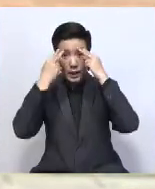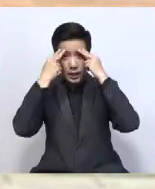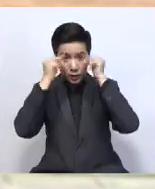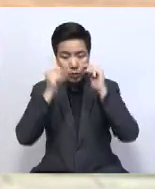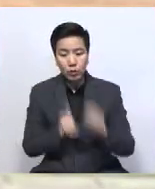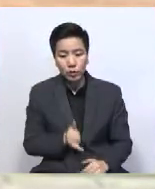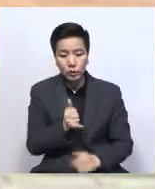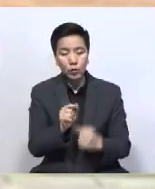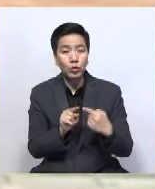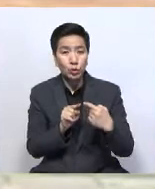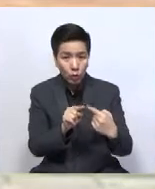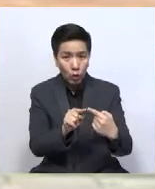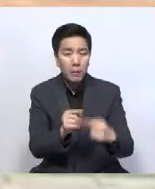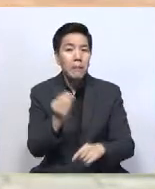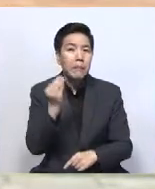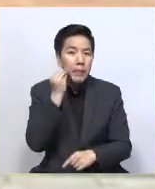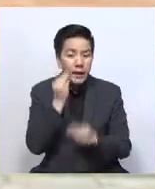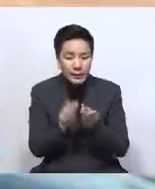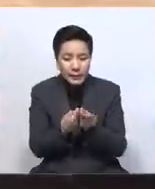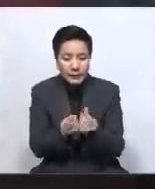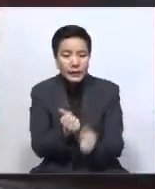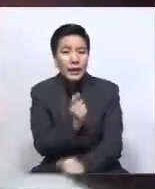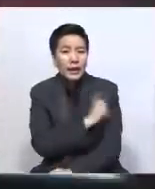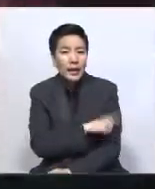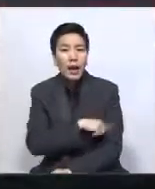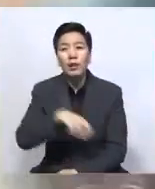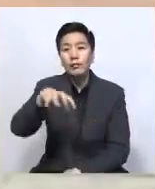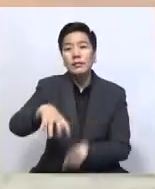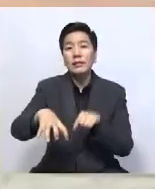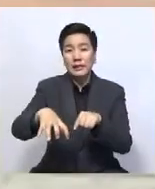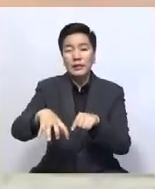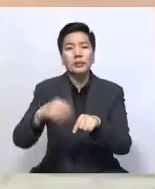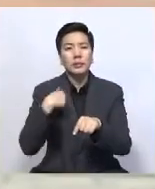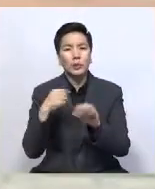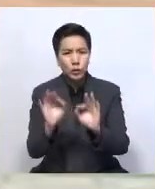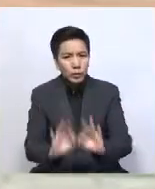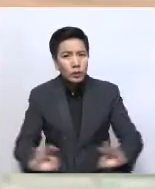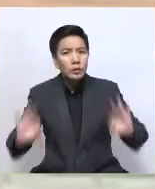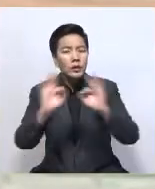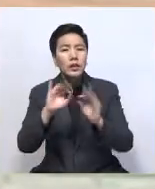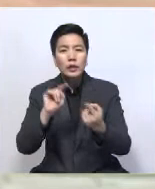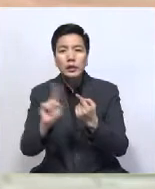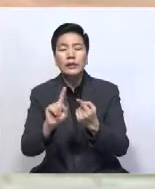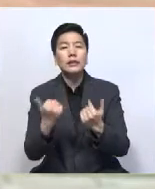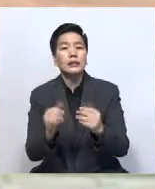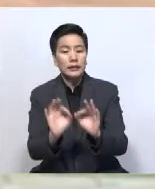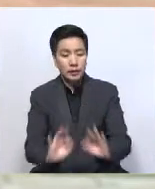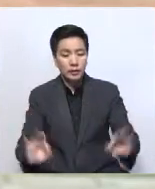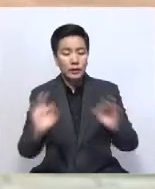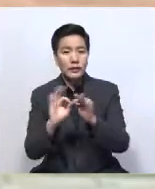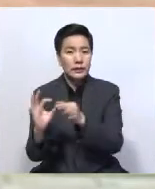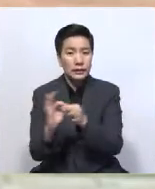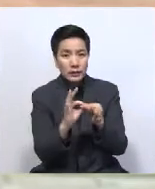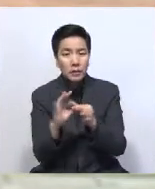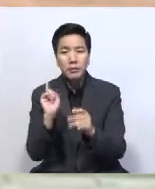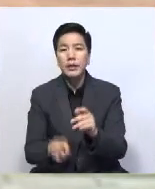รีจะเดินทางไปที่บ้านสายขาวนะคะซึ่งสถานที่แห่งนี้ค่ะนับว่ามีความสำคัญเป็นอย่างยิ่งนะคะซึ่ง